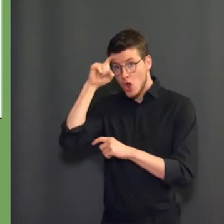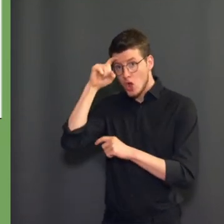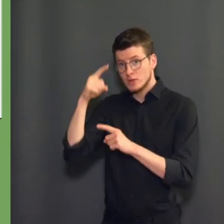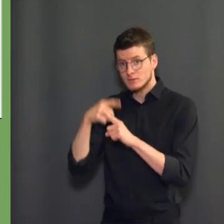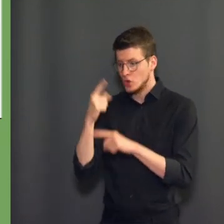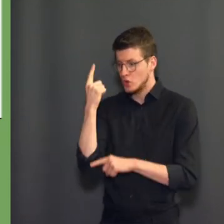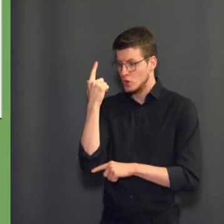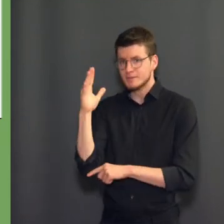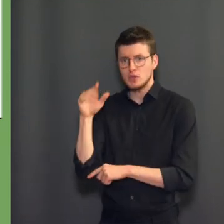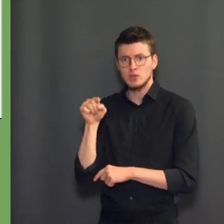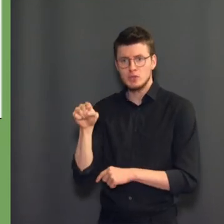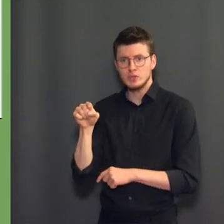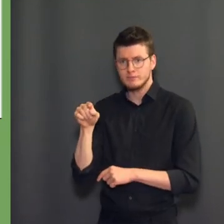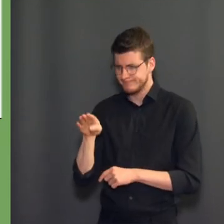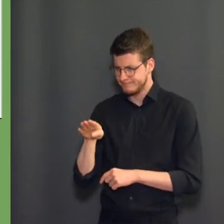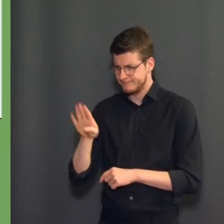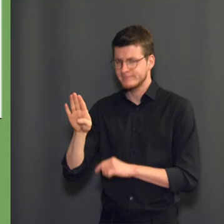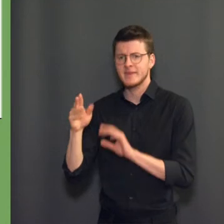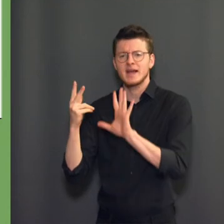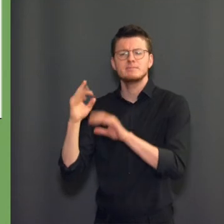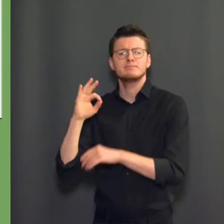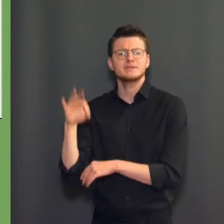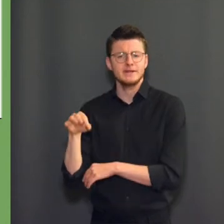+8% in Luik en Luxemburg.